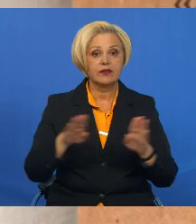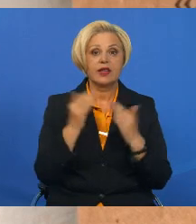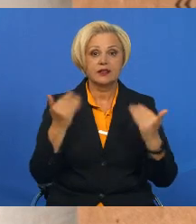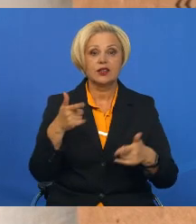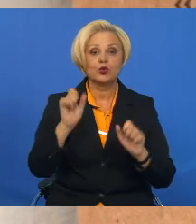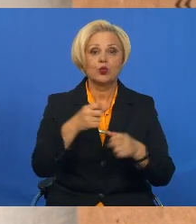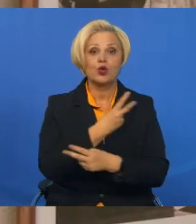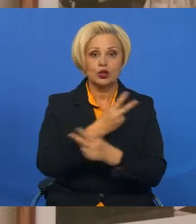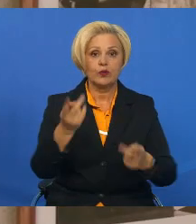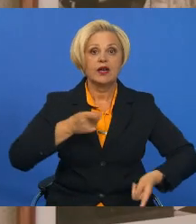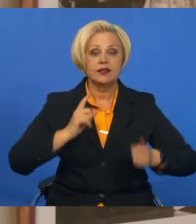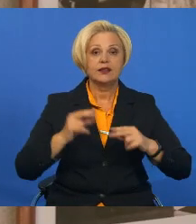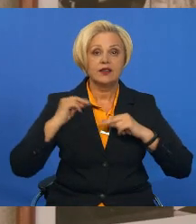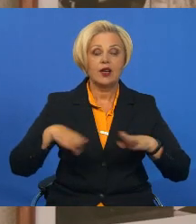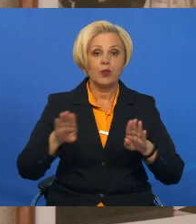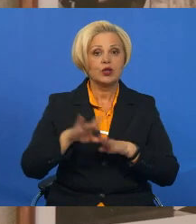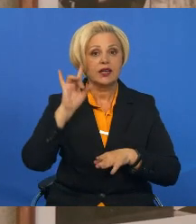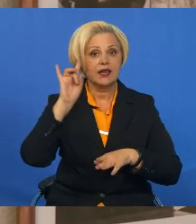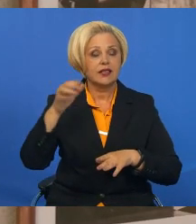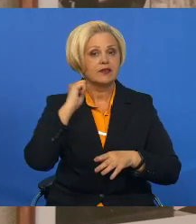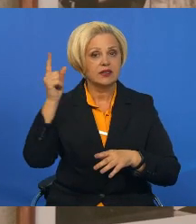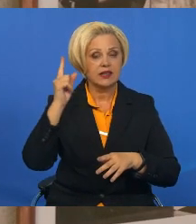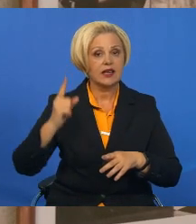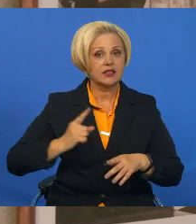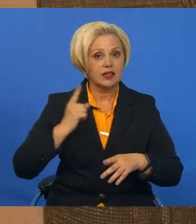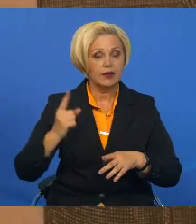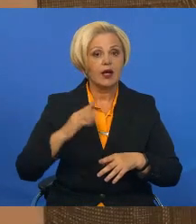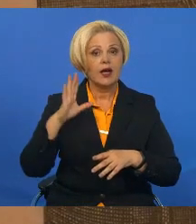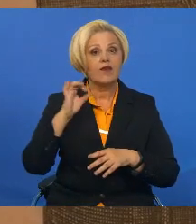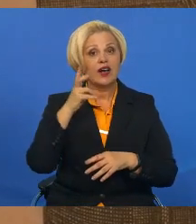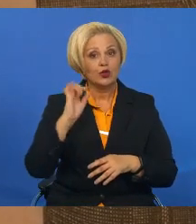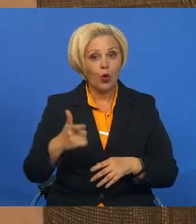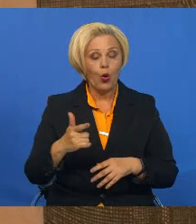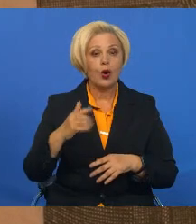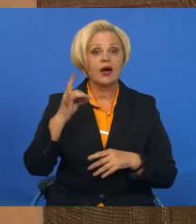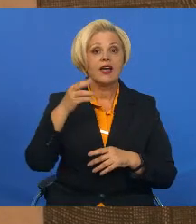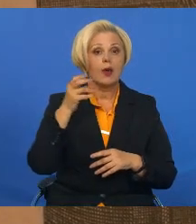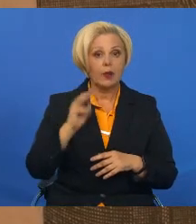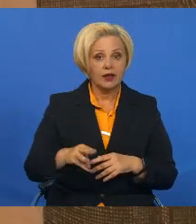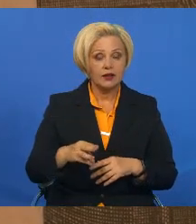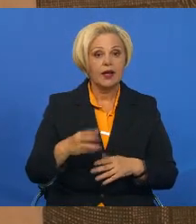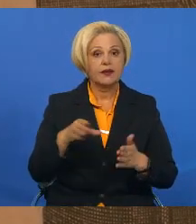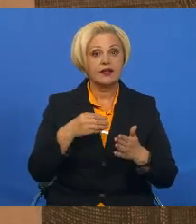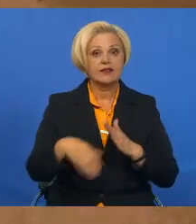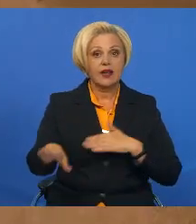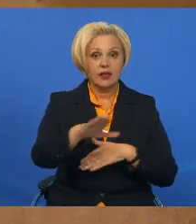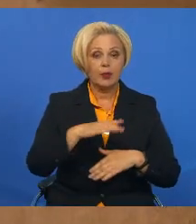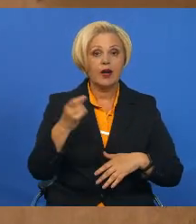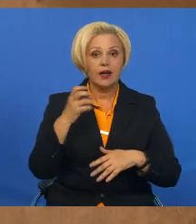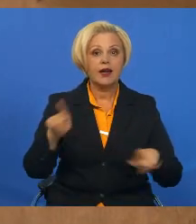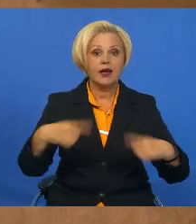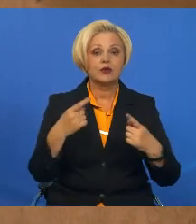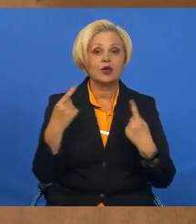тут можно убачить сапраўдныя работы таких вядомых старажитных мастаков, как Винсент Ван Гог и Рембрандт. На своих пляцовках галерея